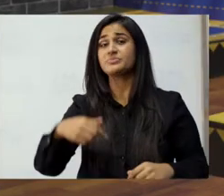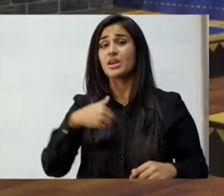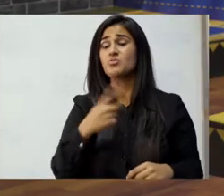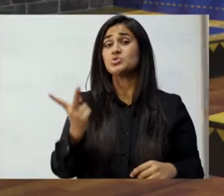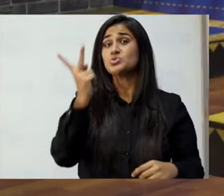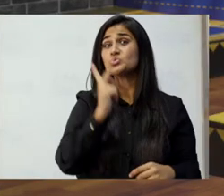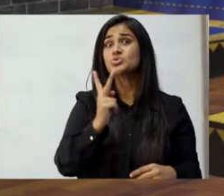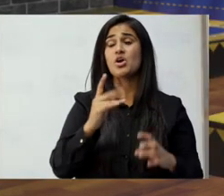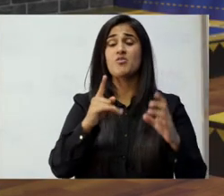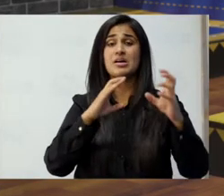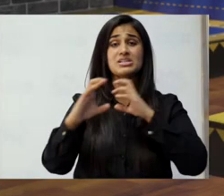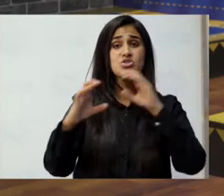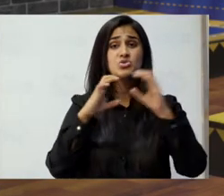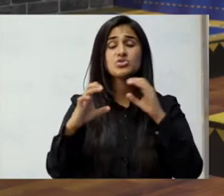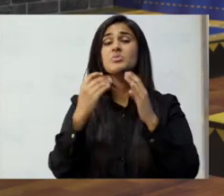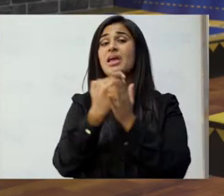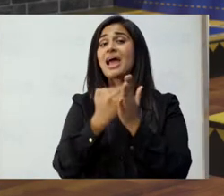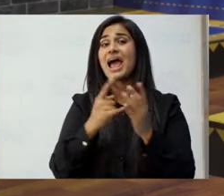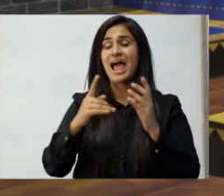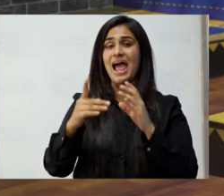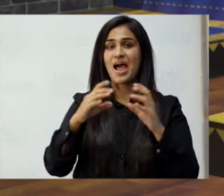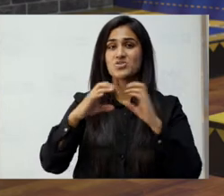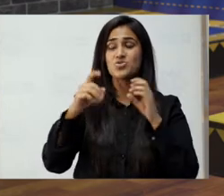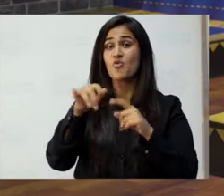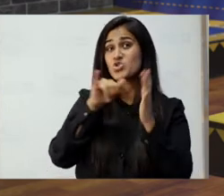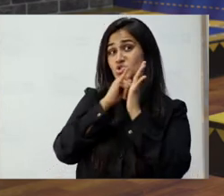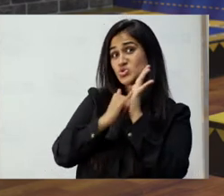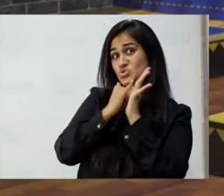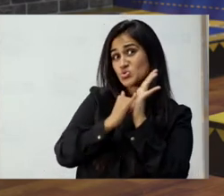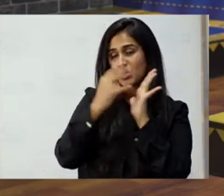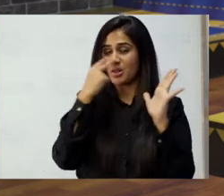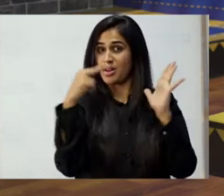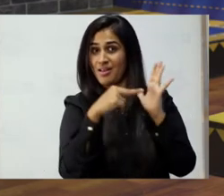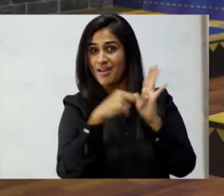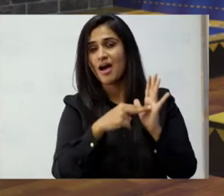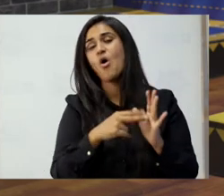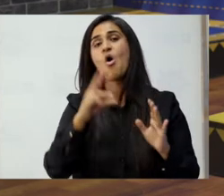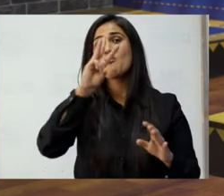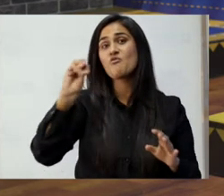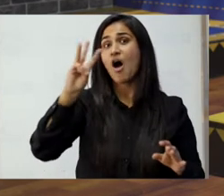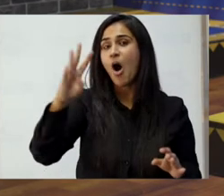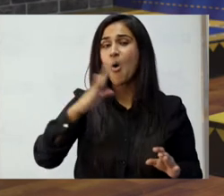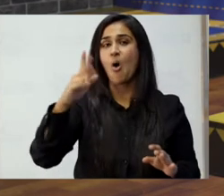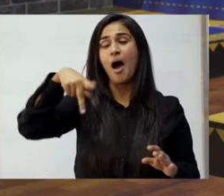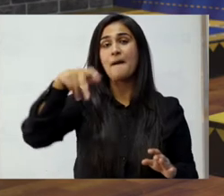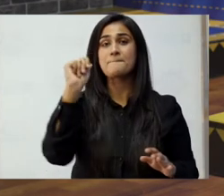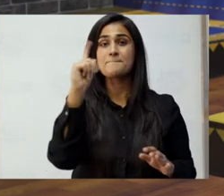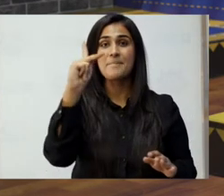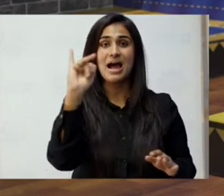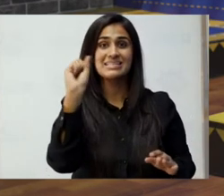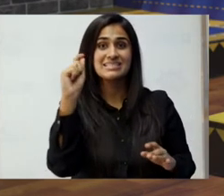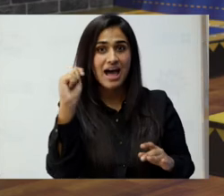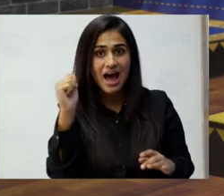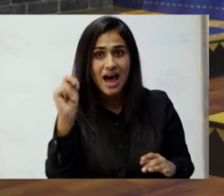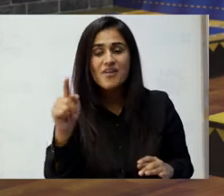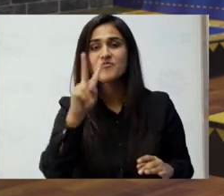دوسرے جو سوشل میڈیا اڈریسز ہیں ان میں یوٹیوب پہ آپ دیکھ سکیں گے فیسٹیول واو پاکستان ورچول کے